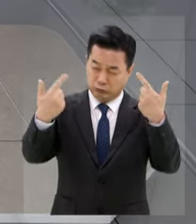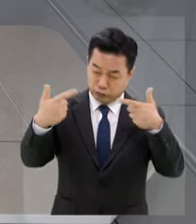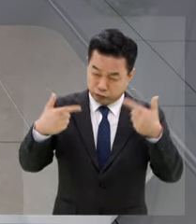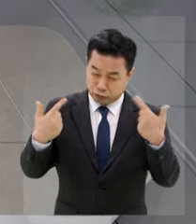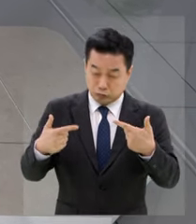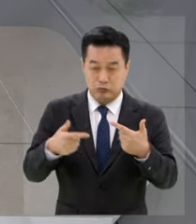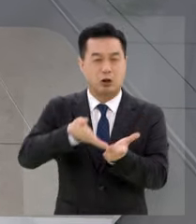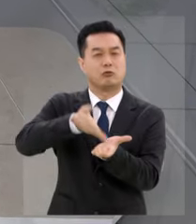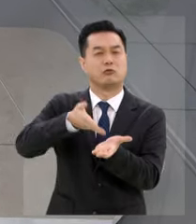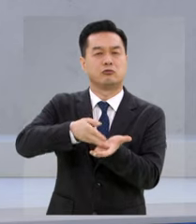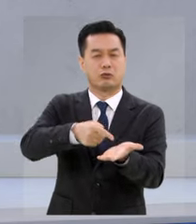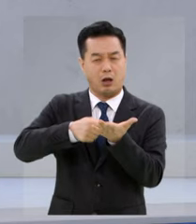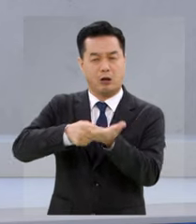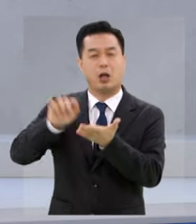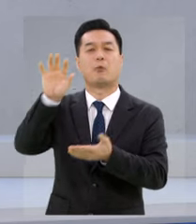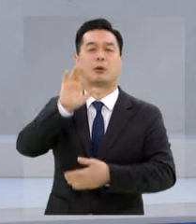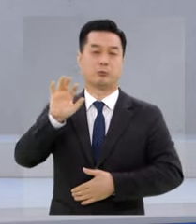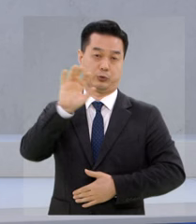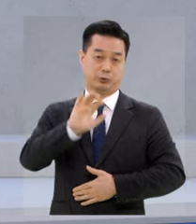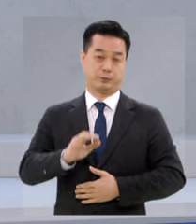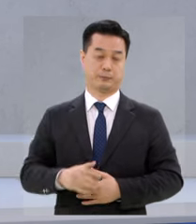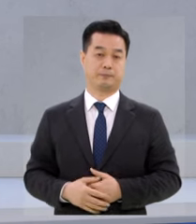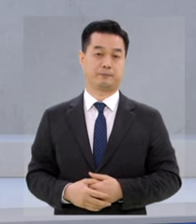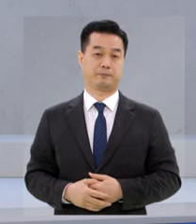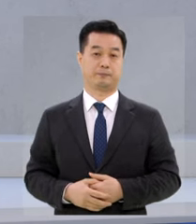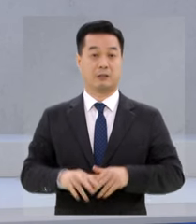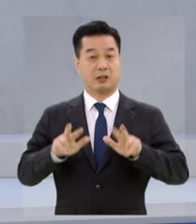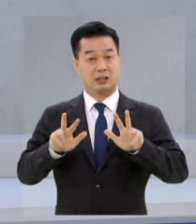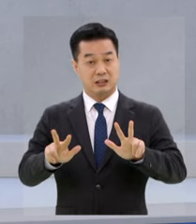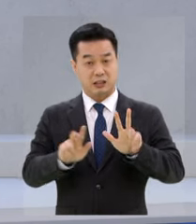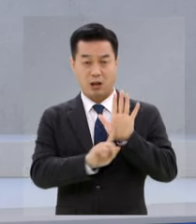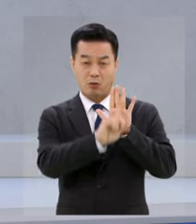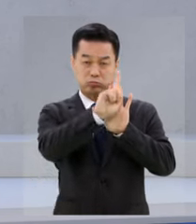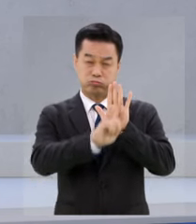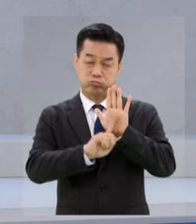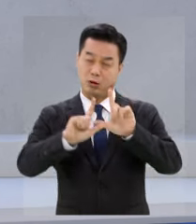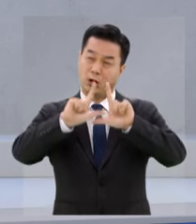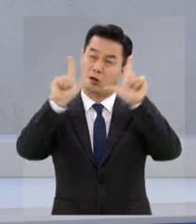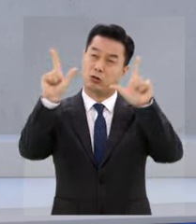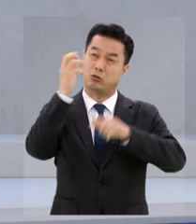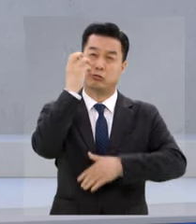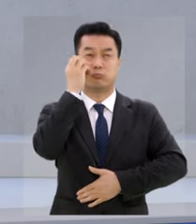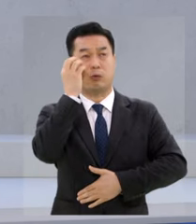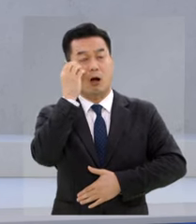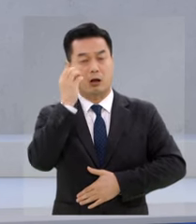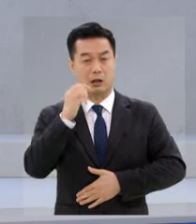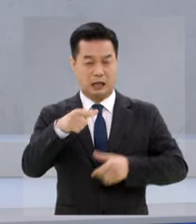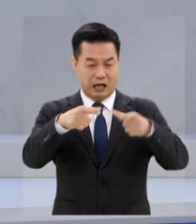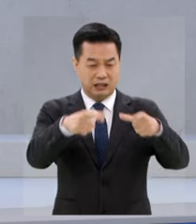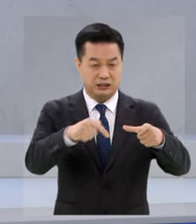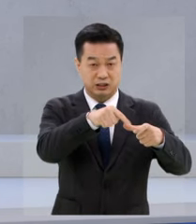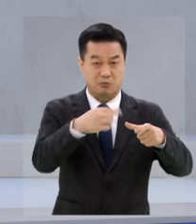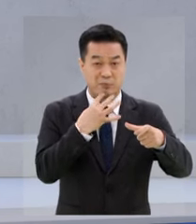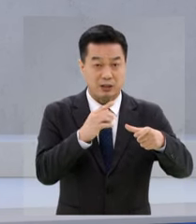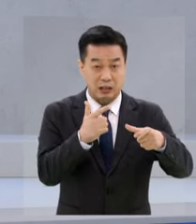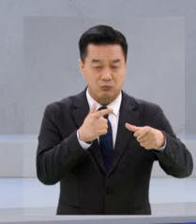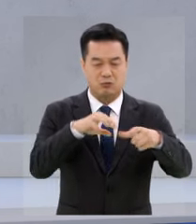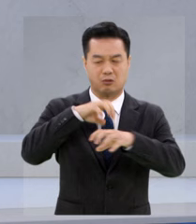차지하고 있습니다 이제 이상 기호 현상은 어느 한 지역의 문제가